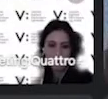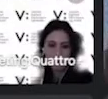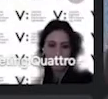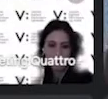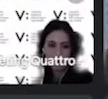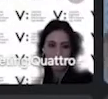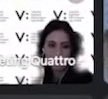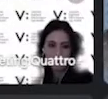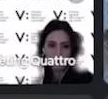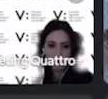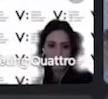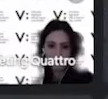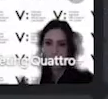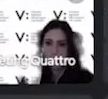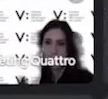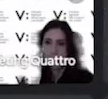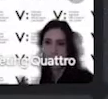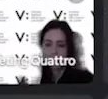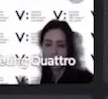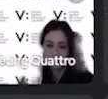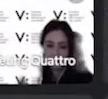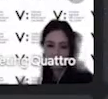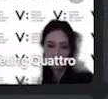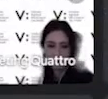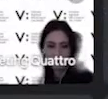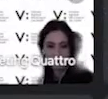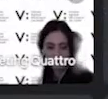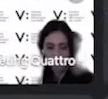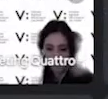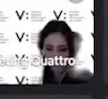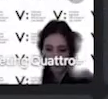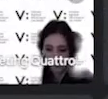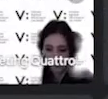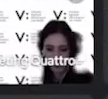e quindi, come dicevamo all'inizio di